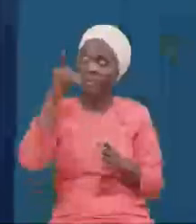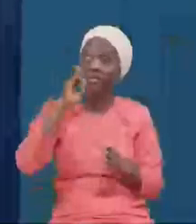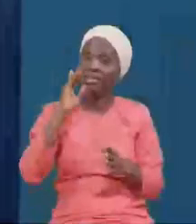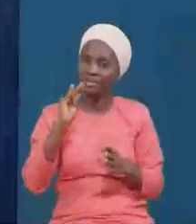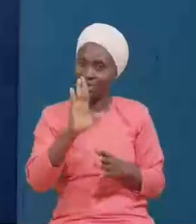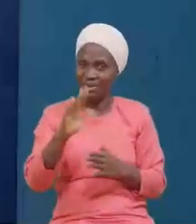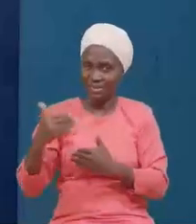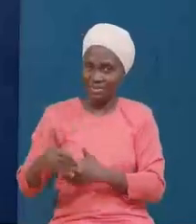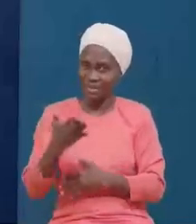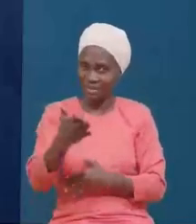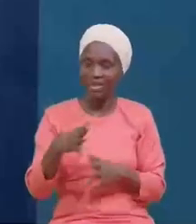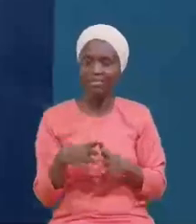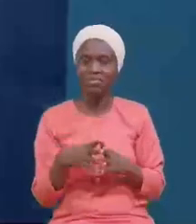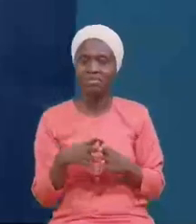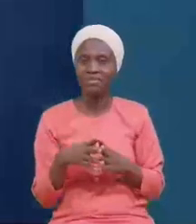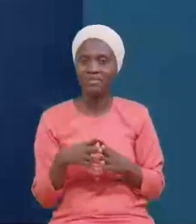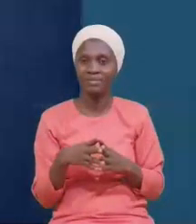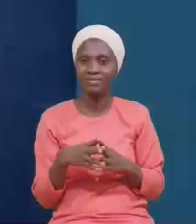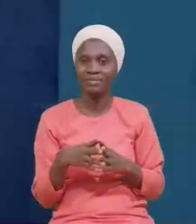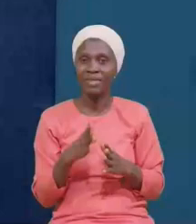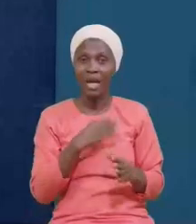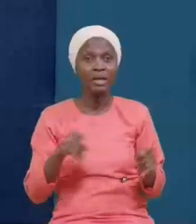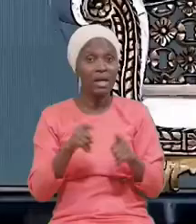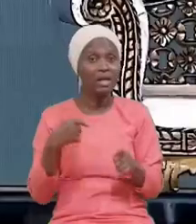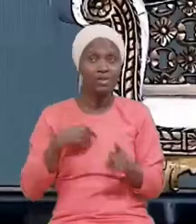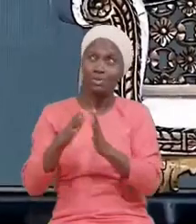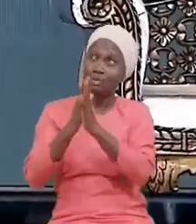là-bas. Et comme nous l'invoquons,